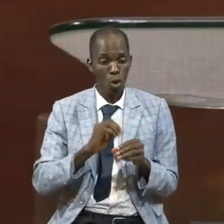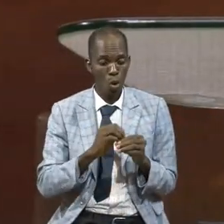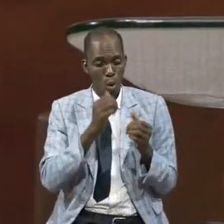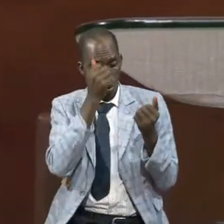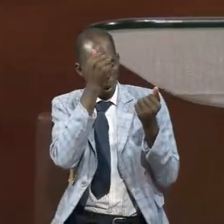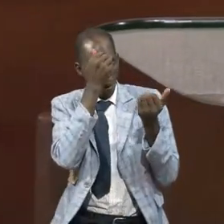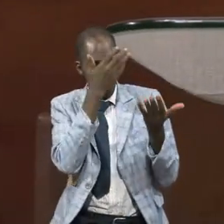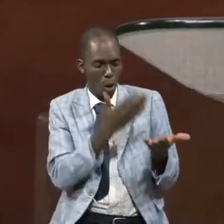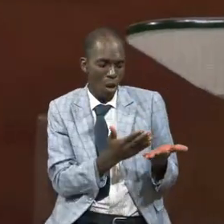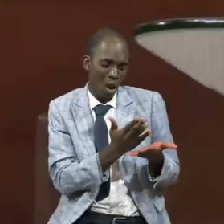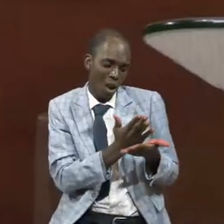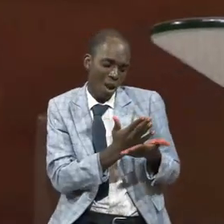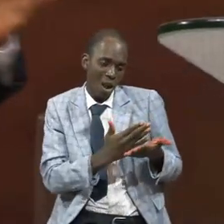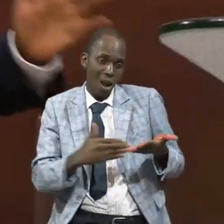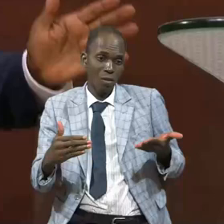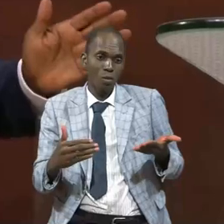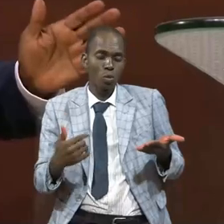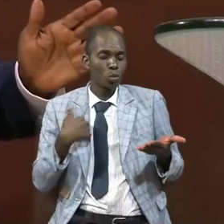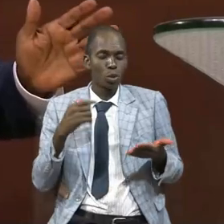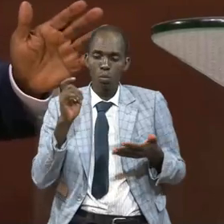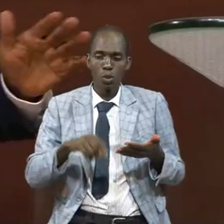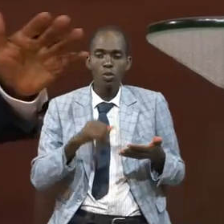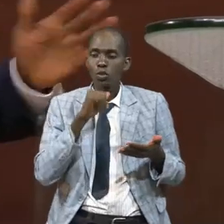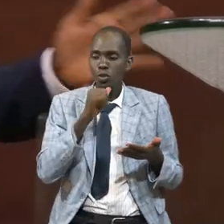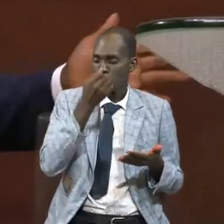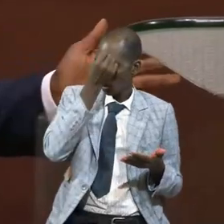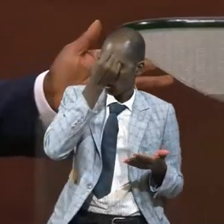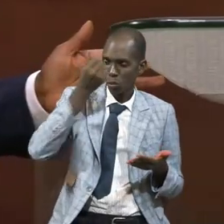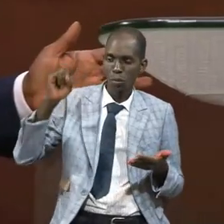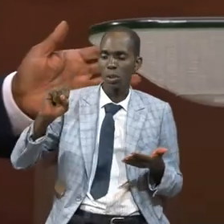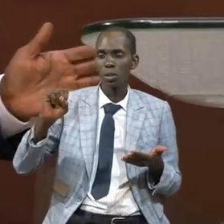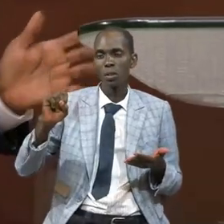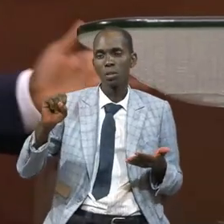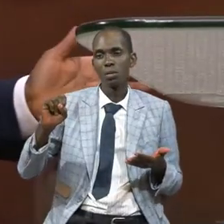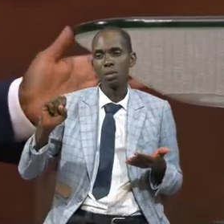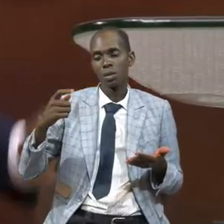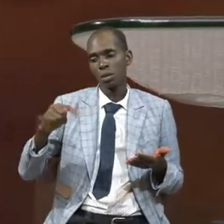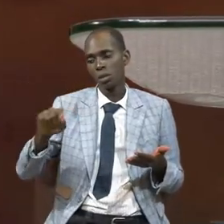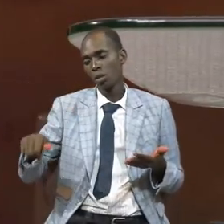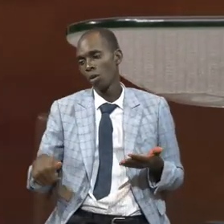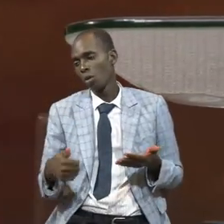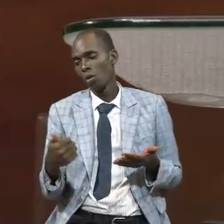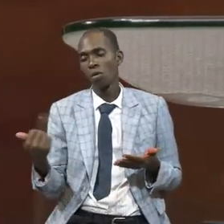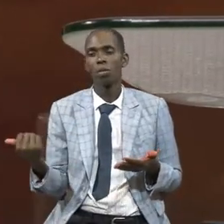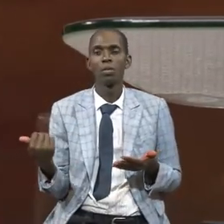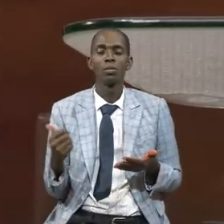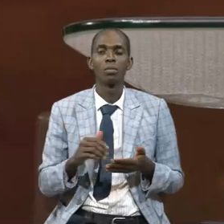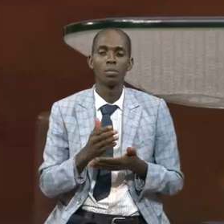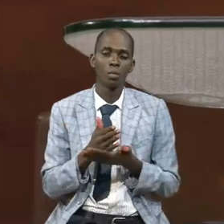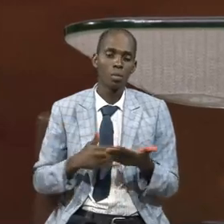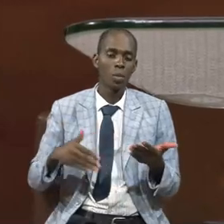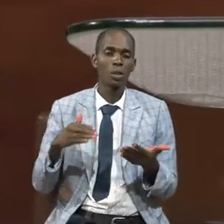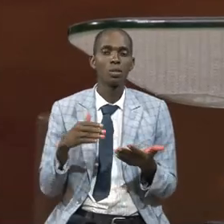En obéissant à une partie de l'Écriture, on ne désobéit pas à l'autre partie